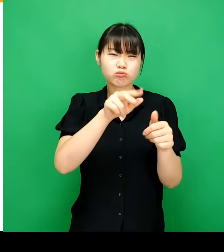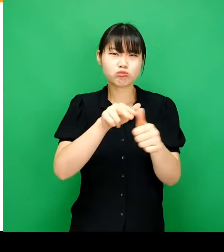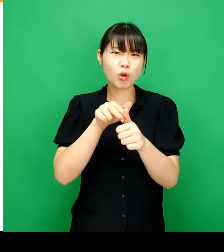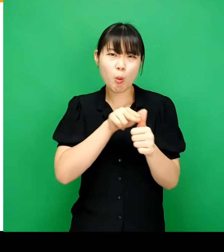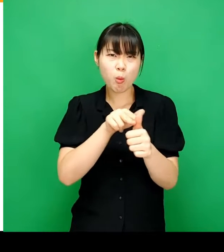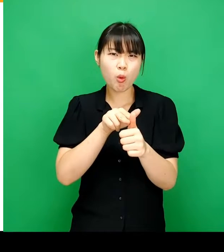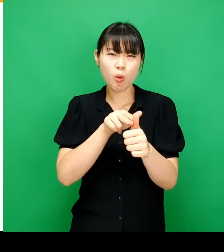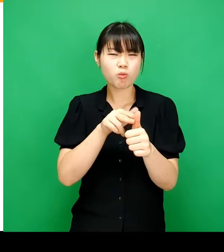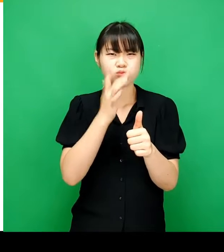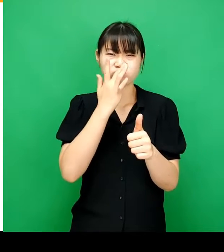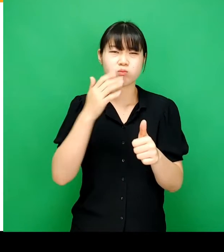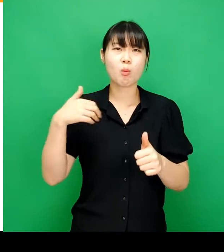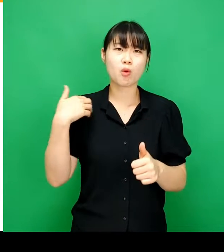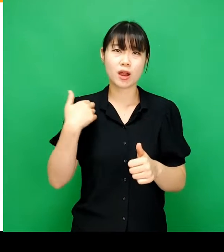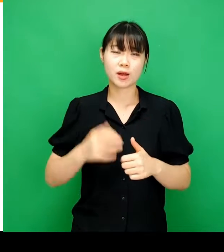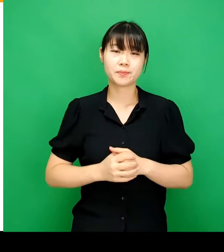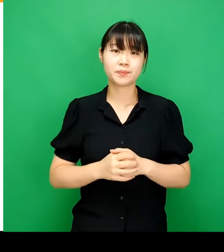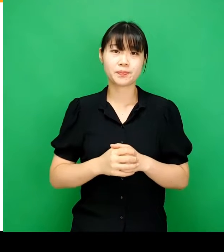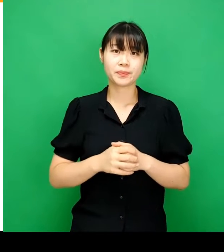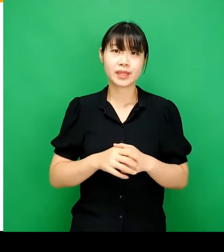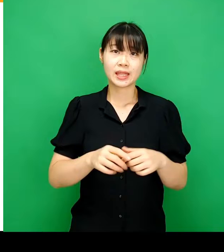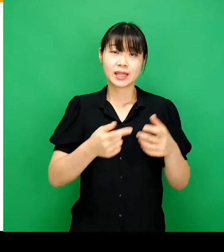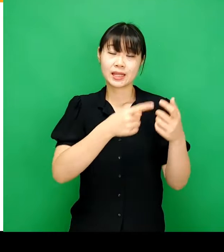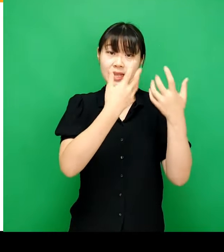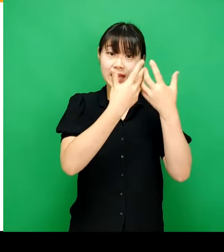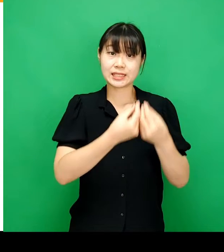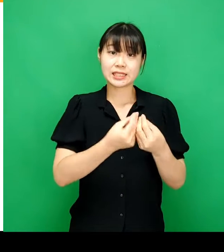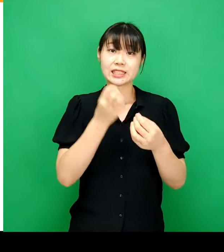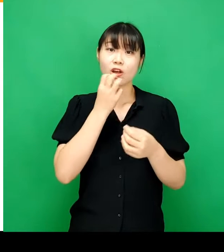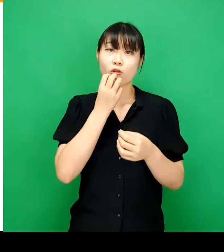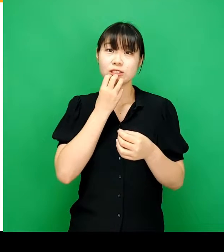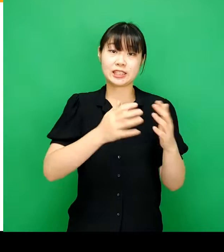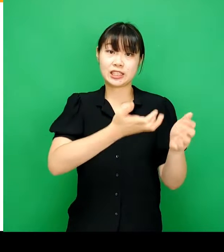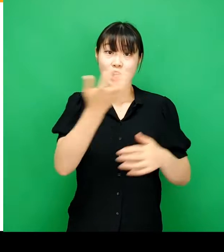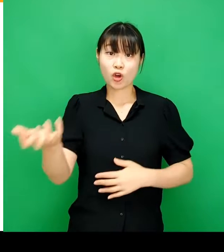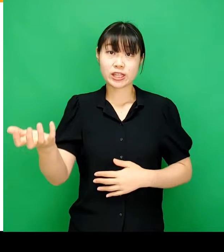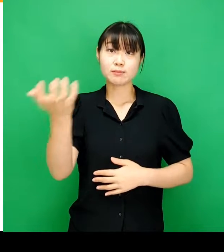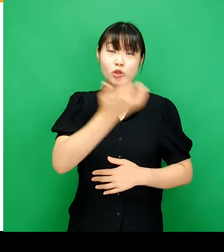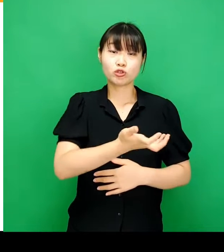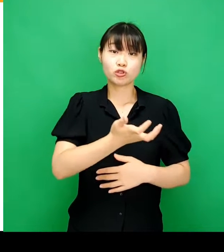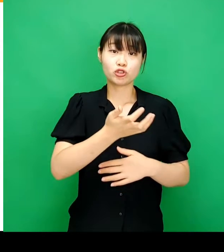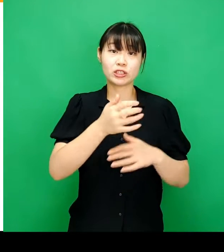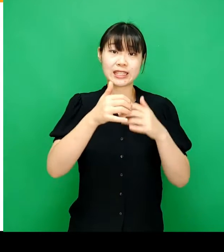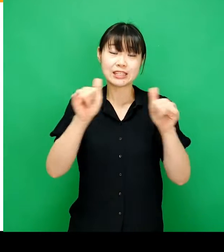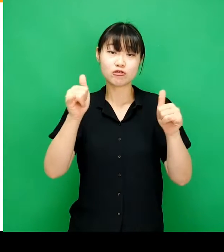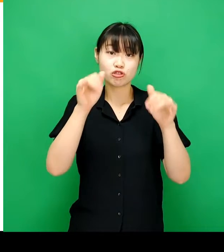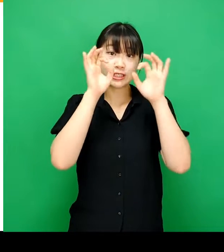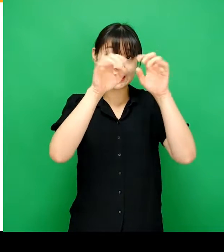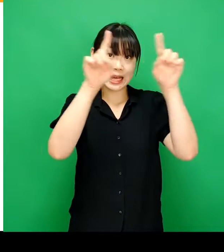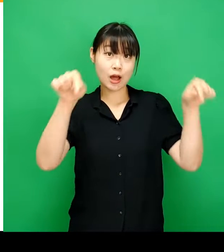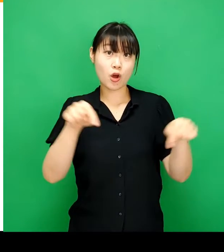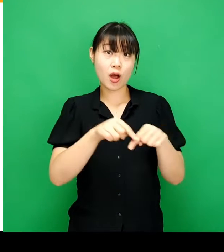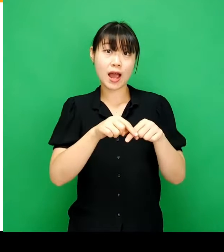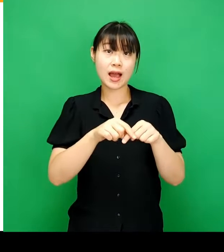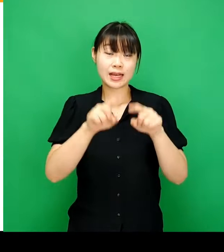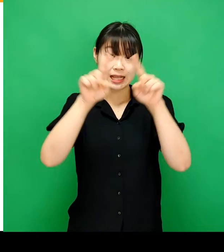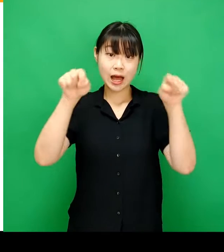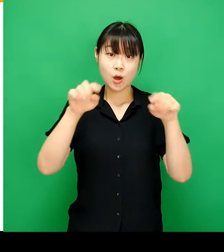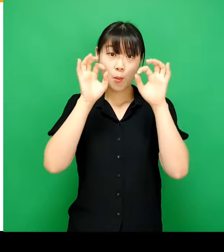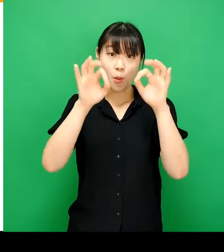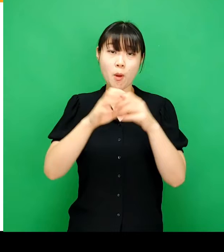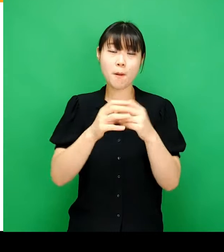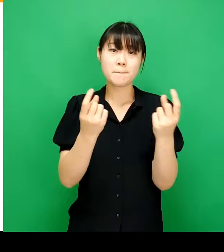나타내는지 알아차리기 어렵습니다. 이 예시는 서울시 전입 전출 인구 데이터를 시각화한